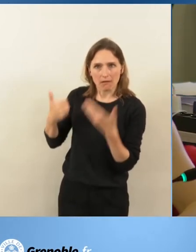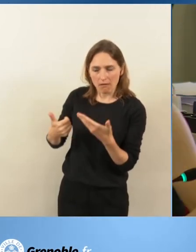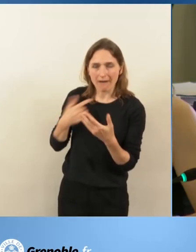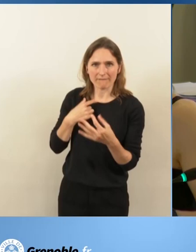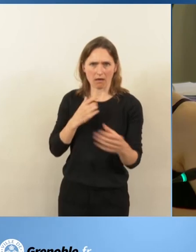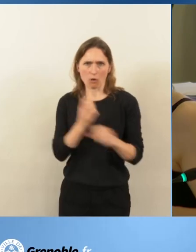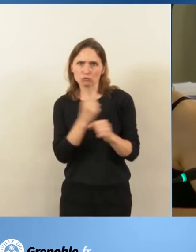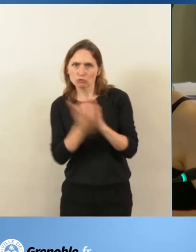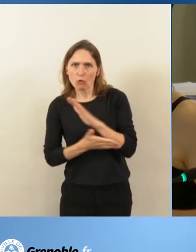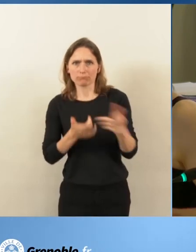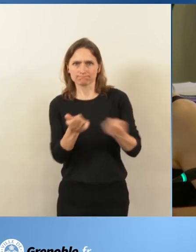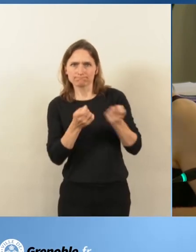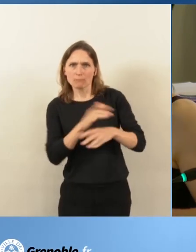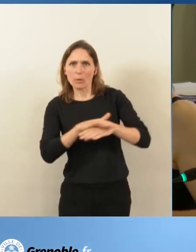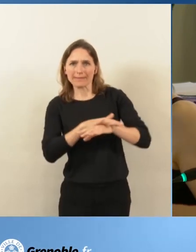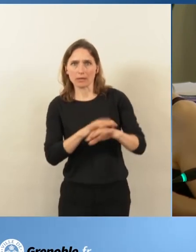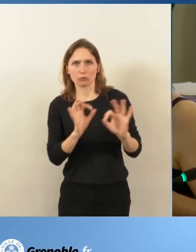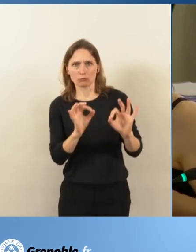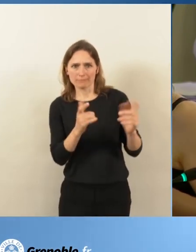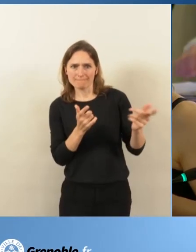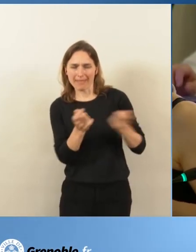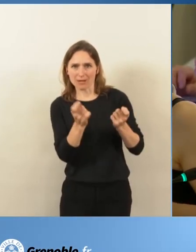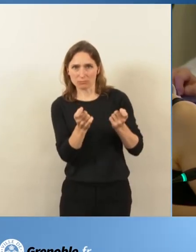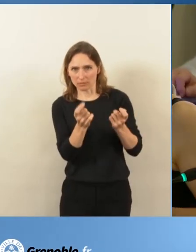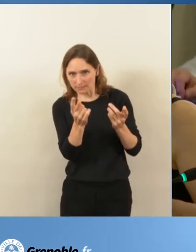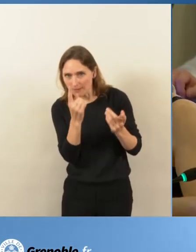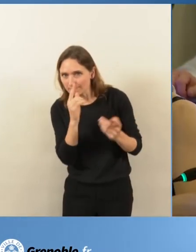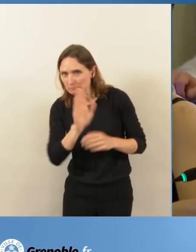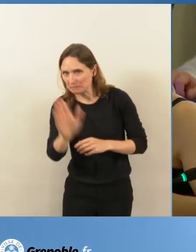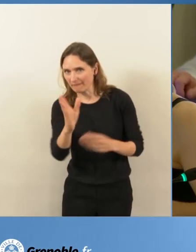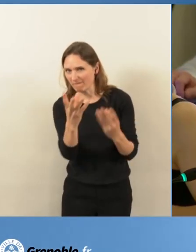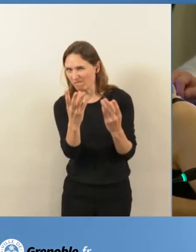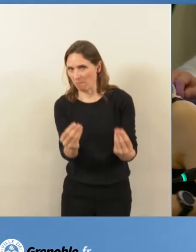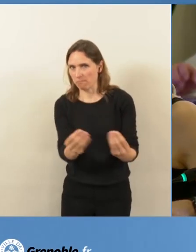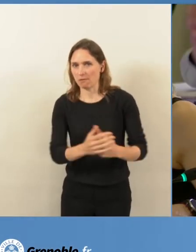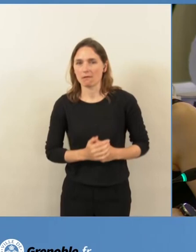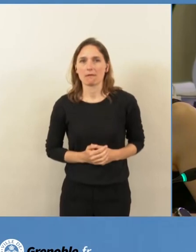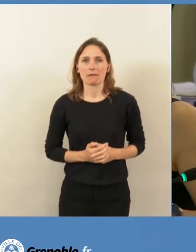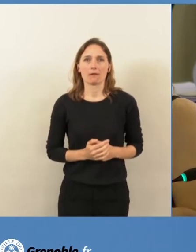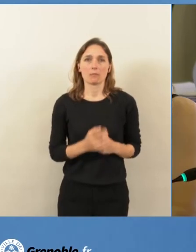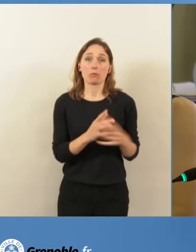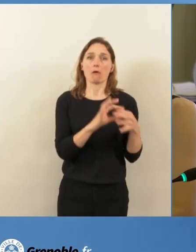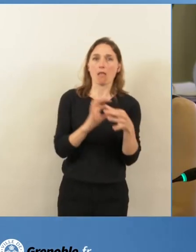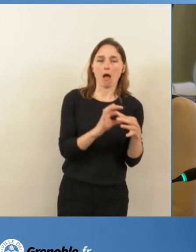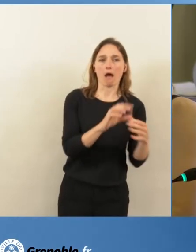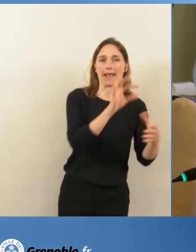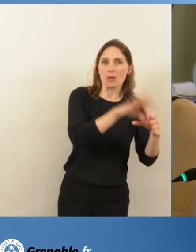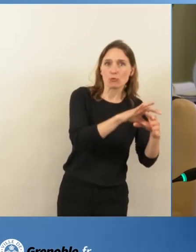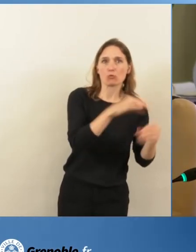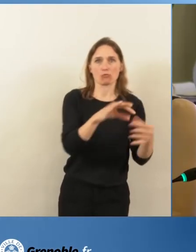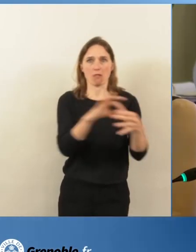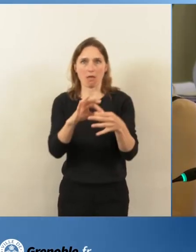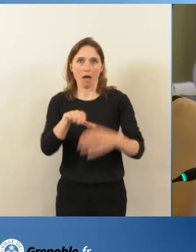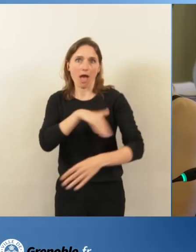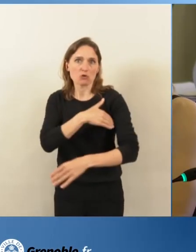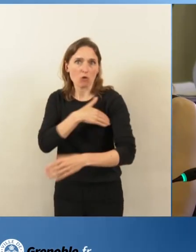décidément le management est un angle faible de votre majorité que ce soit avec votre vos élus votre équipe d'élus ou avec vos